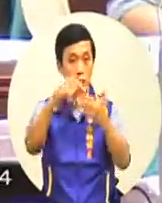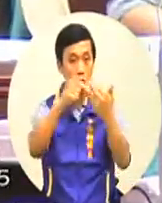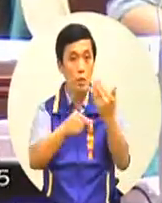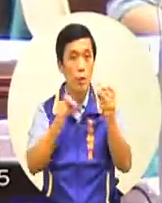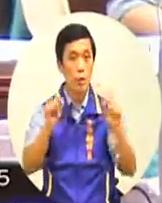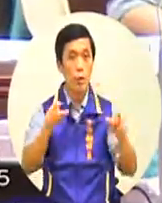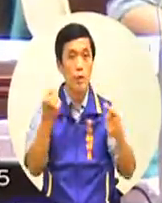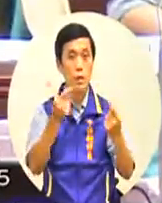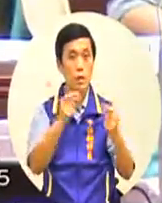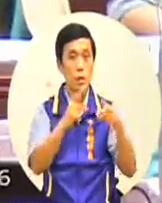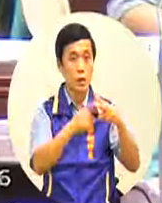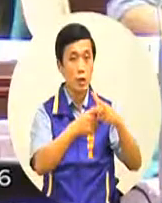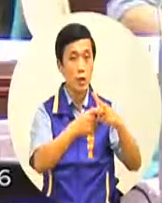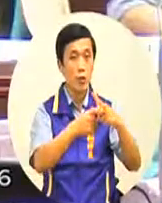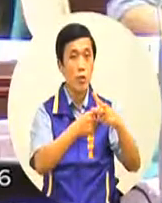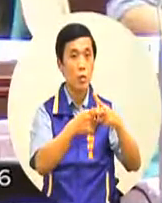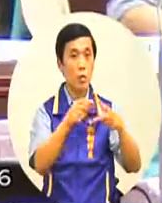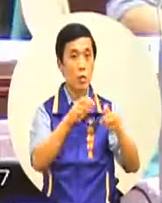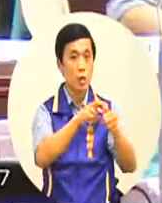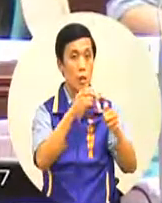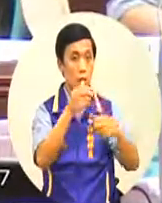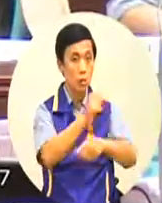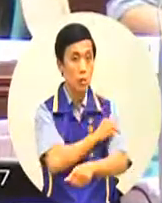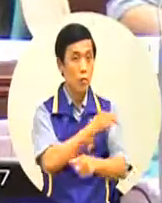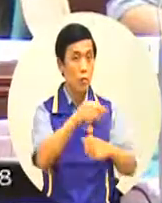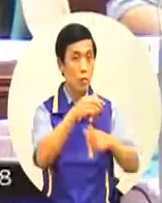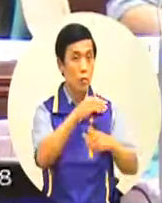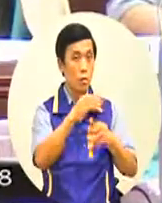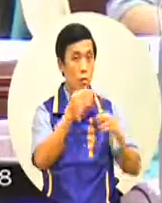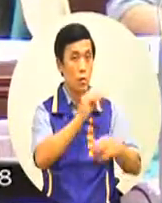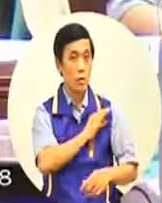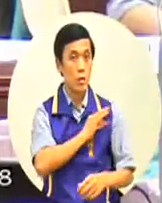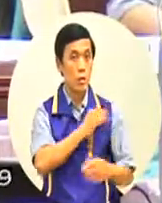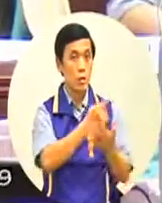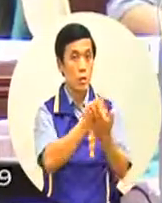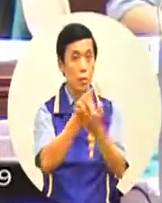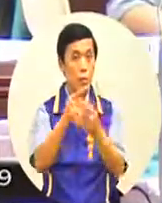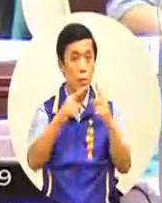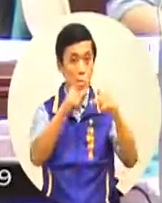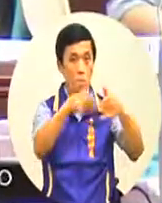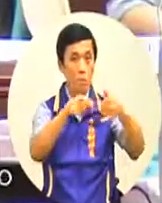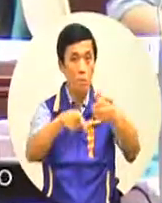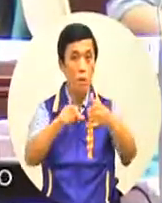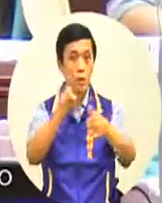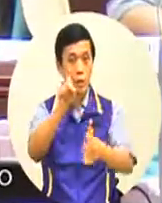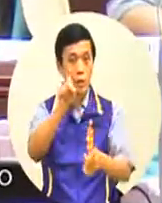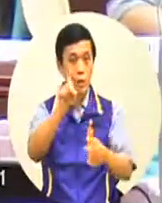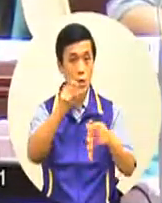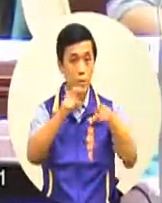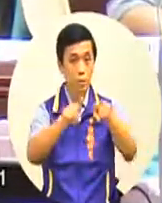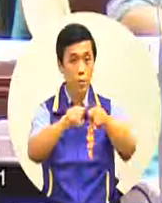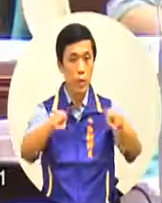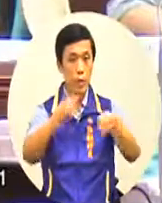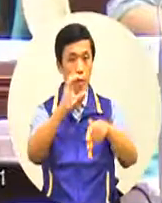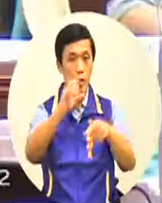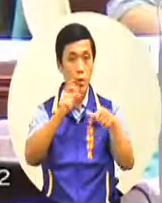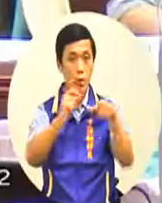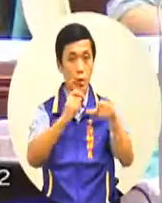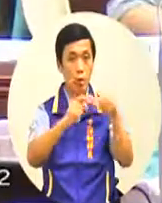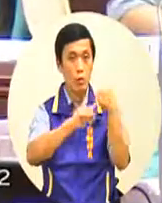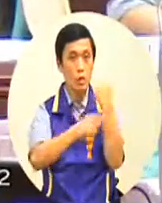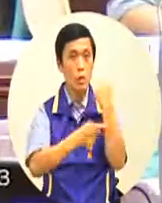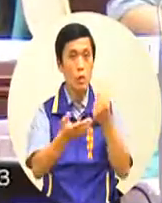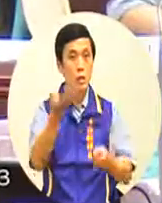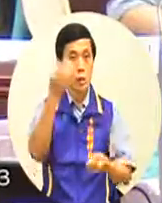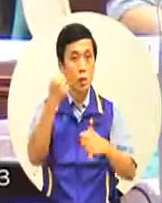像小型的养护机构，它楼地板的面积每一个人要有10平方公尺以上，那寝室是平均